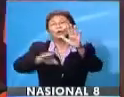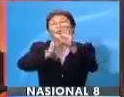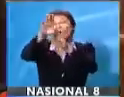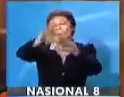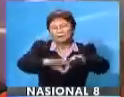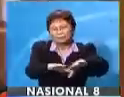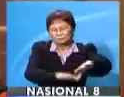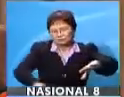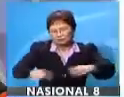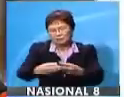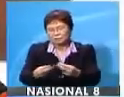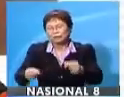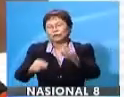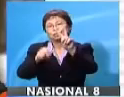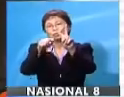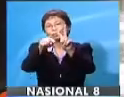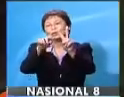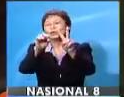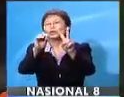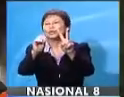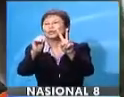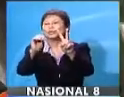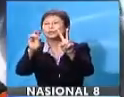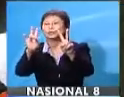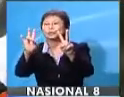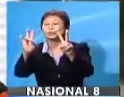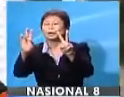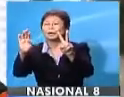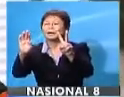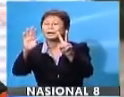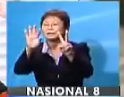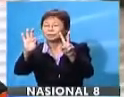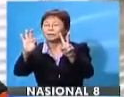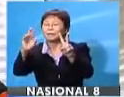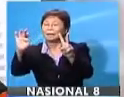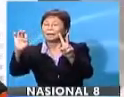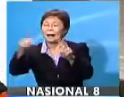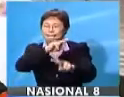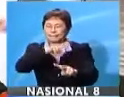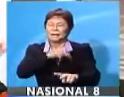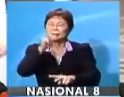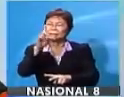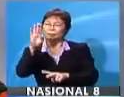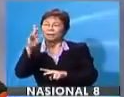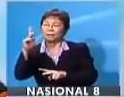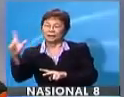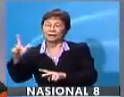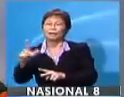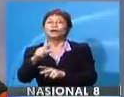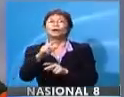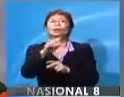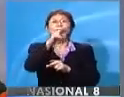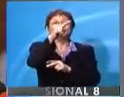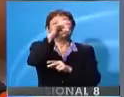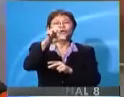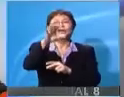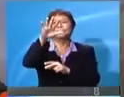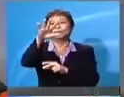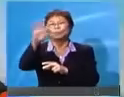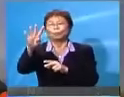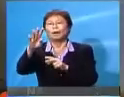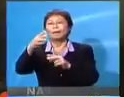atas tanah seluas 2.09 ekar milik DBKL, menawarkan 254 unit